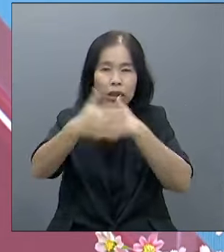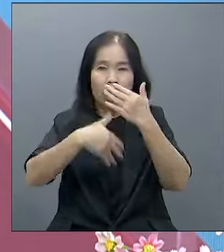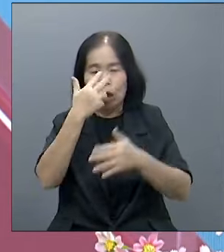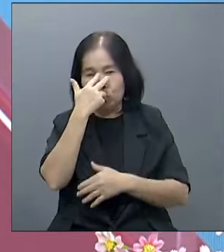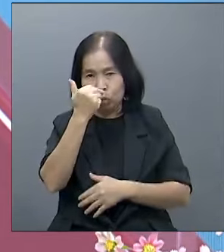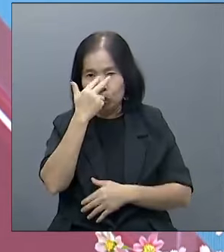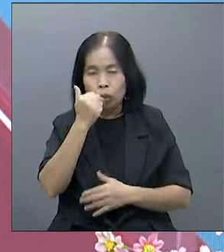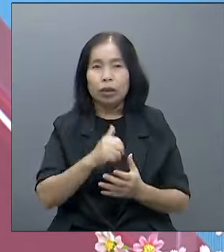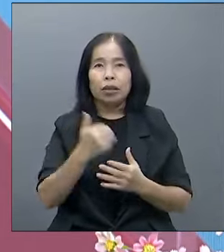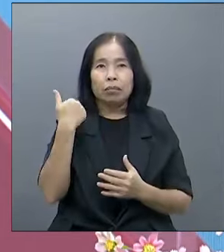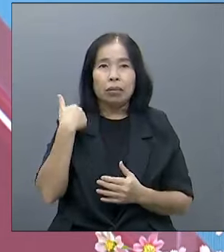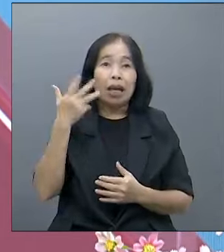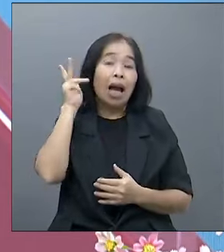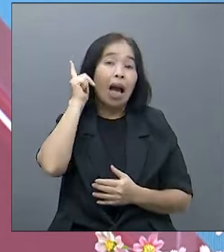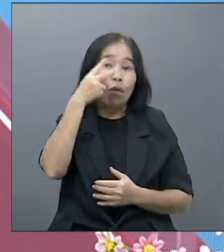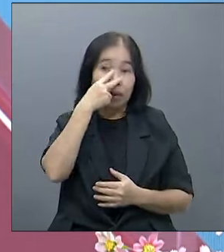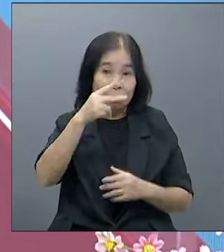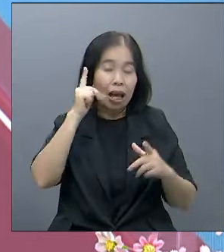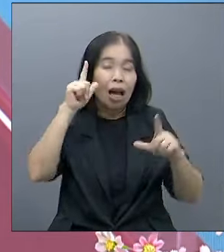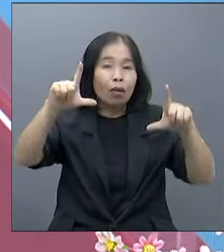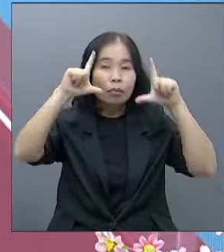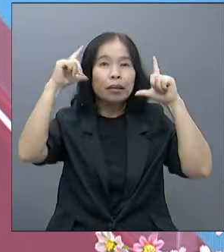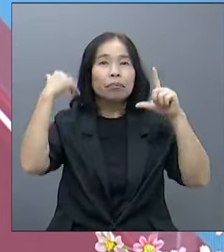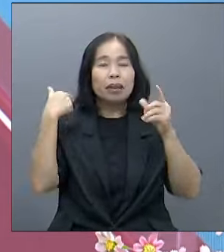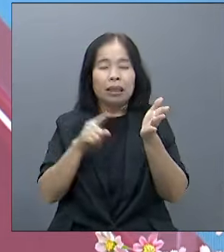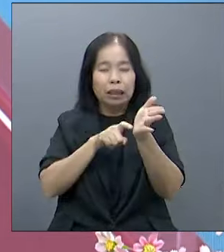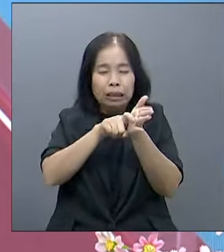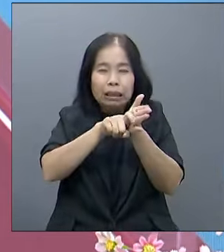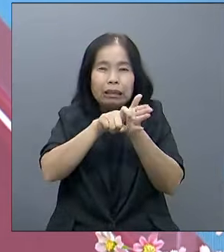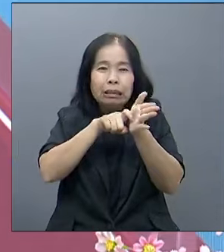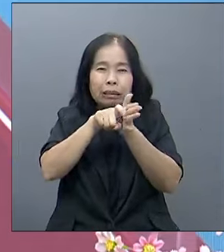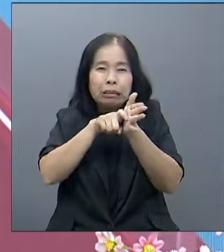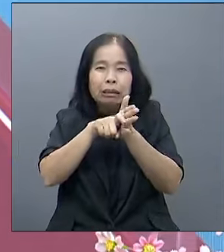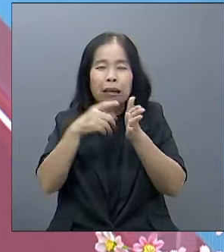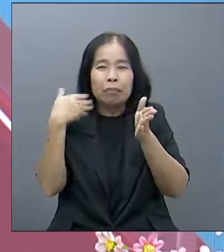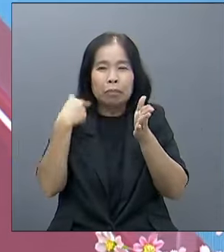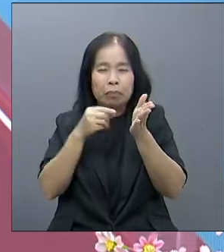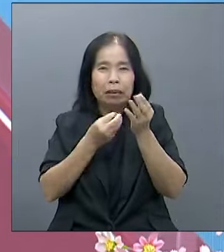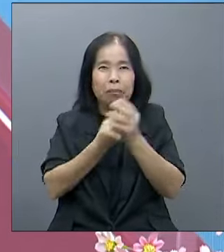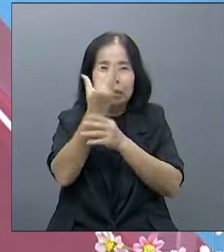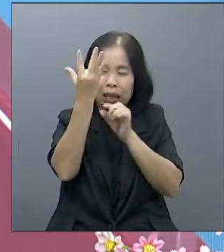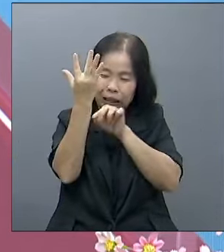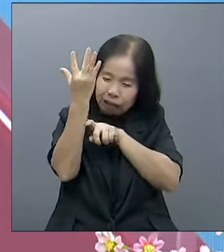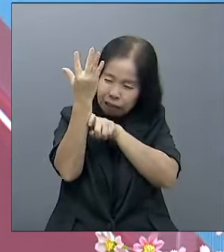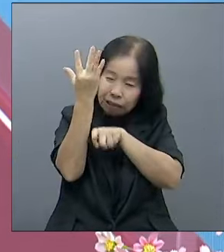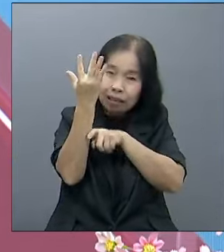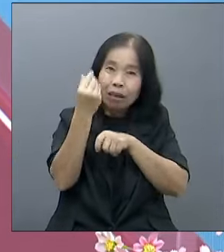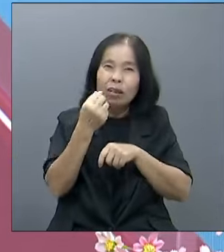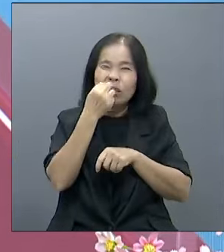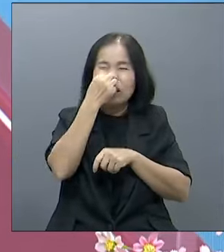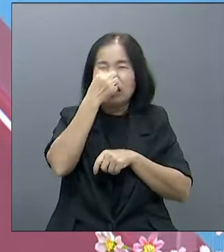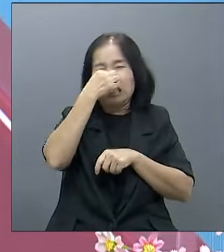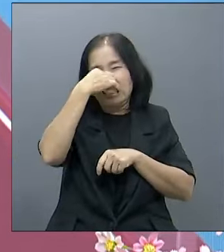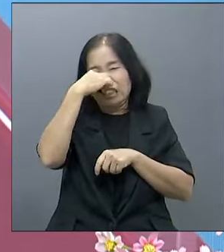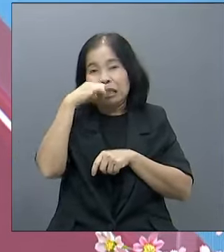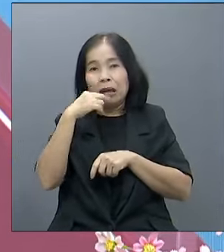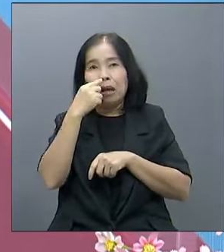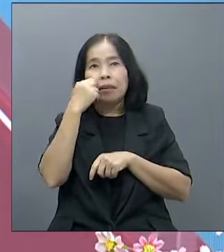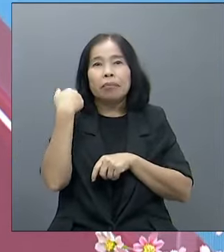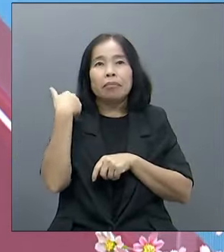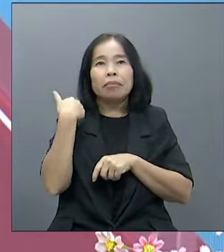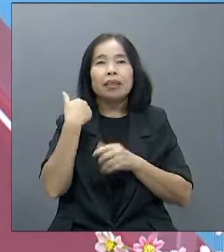ใช่ค่ะ มันมีข่าววันก่อนนะเห็นไหมที่พยาธิหรืออะไรไส้เดือนแม ่ใช่ คือออกมาจากจมูกอ่ะคือเขาคัดจมูกฮะคุณผู้ชม